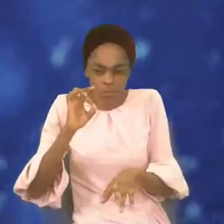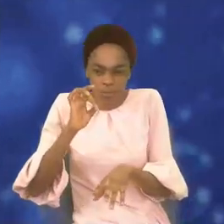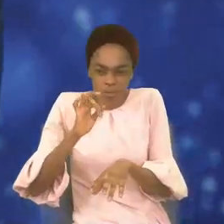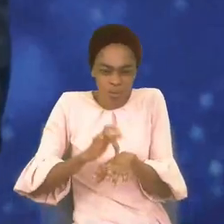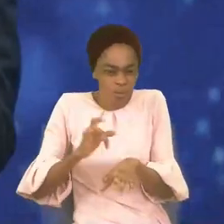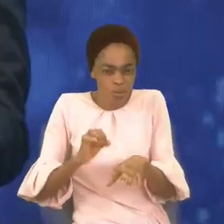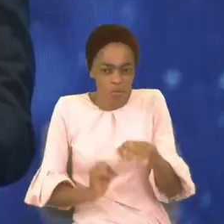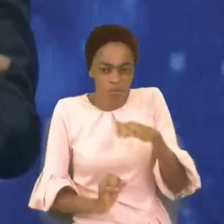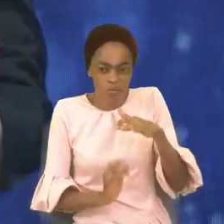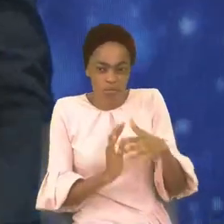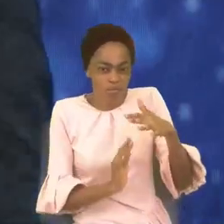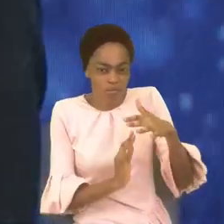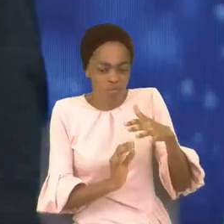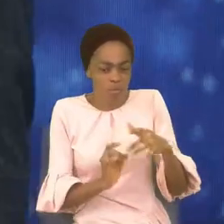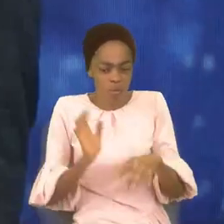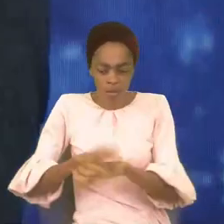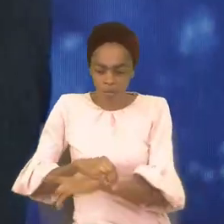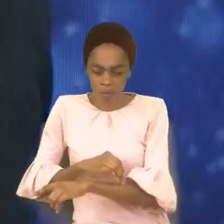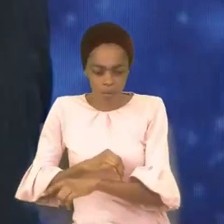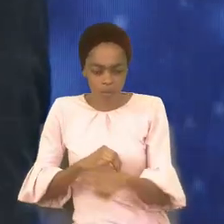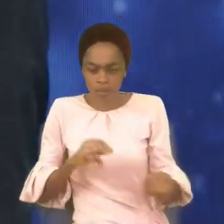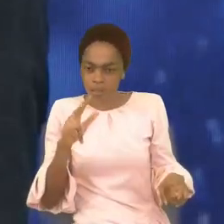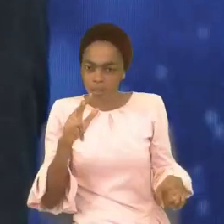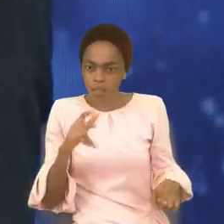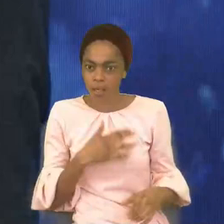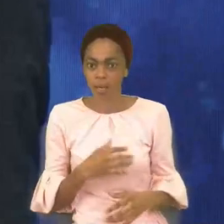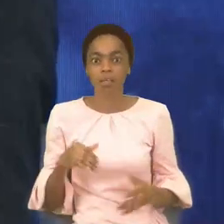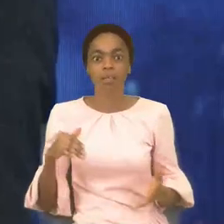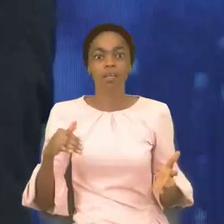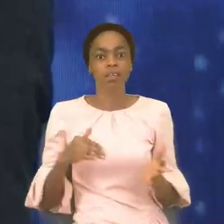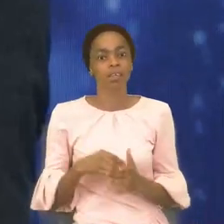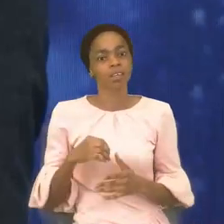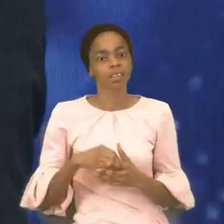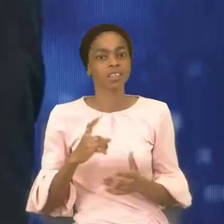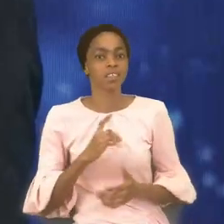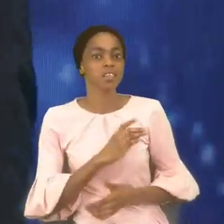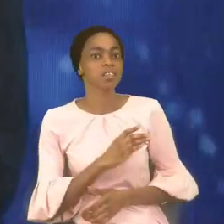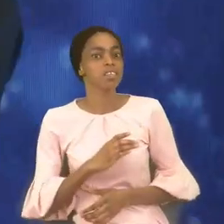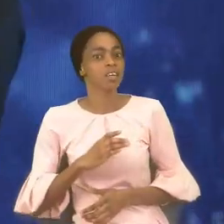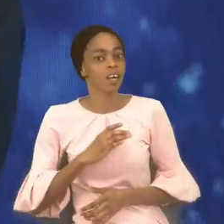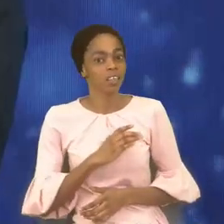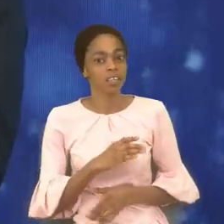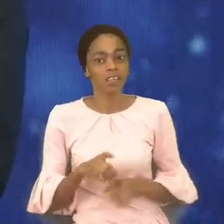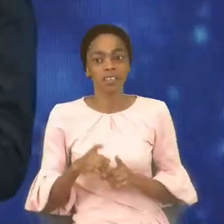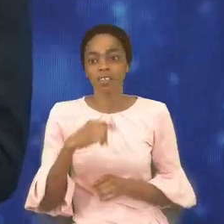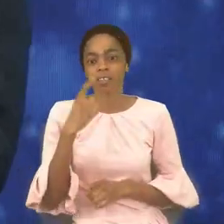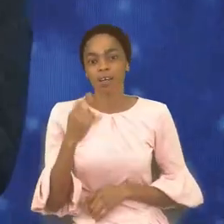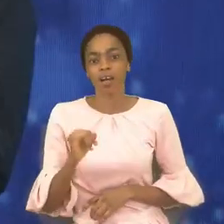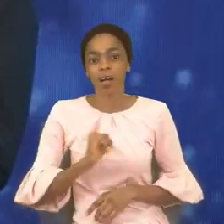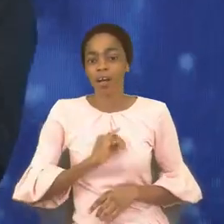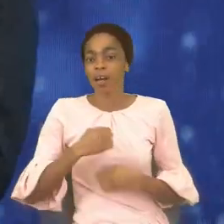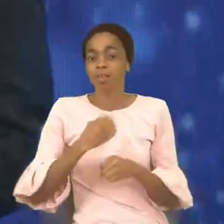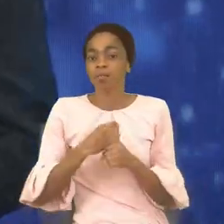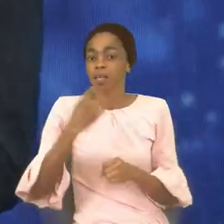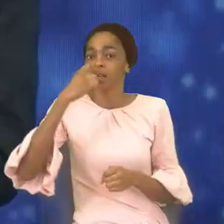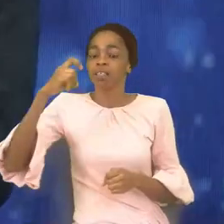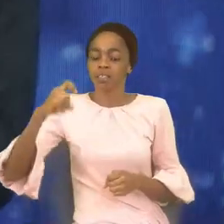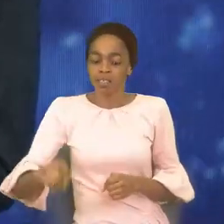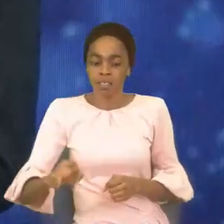sur eux. Alors, une fois encore, dans ces caractéristiques, je fais un